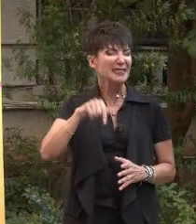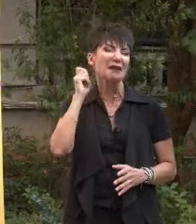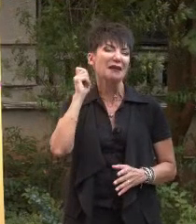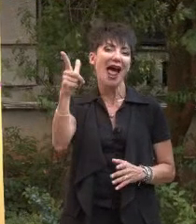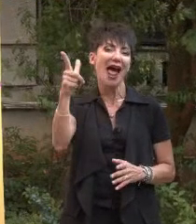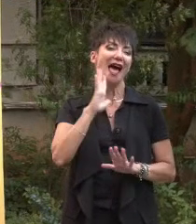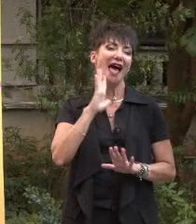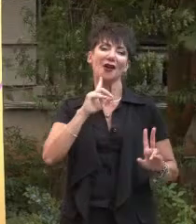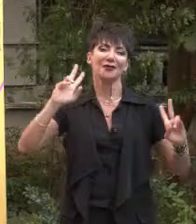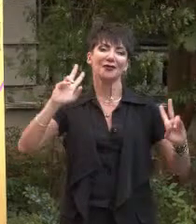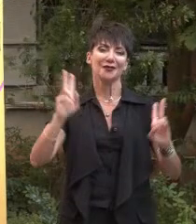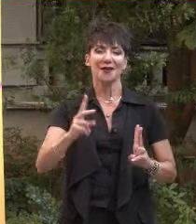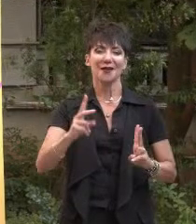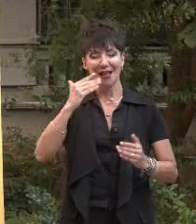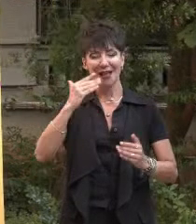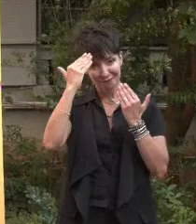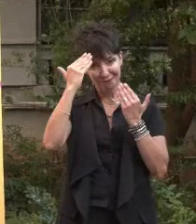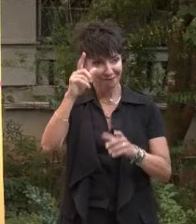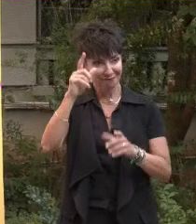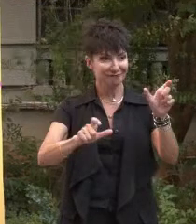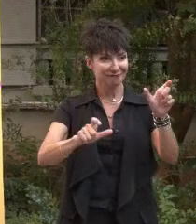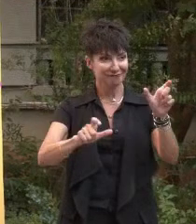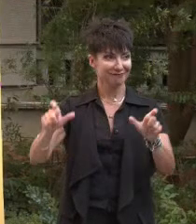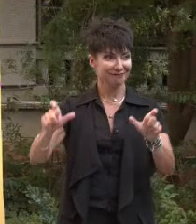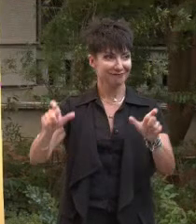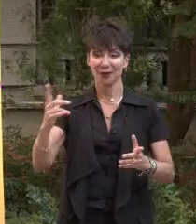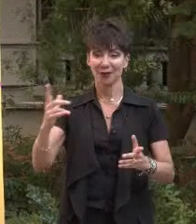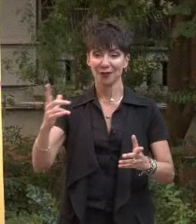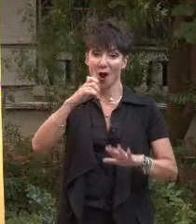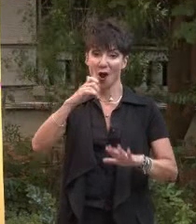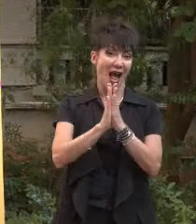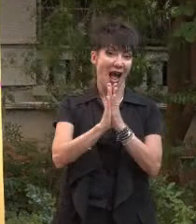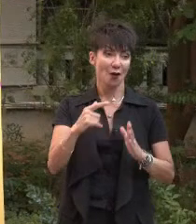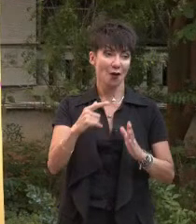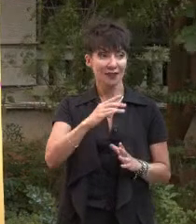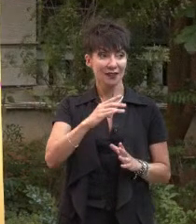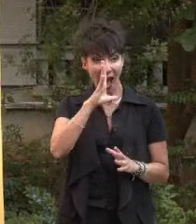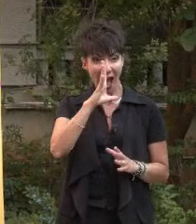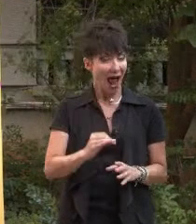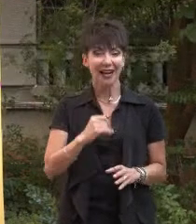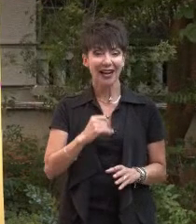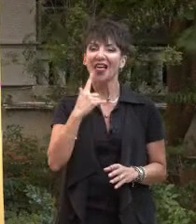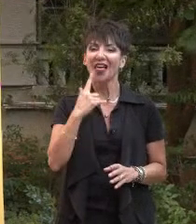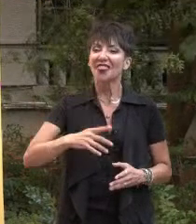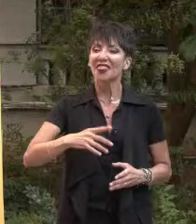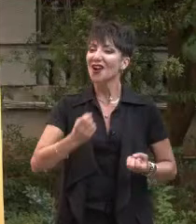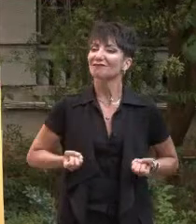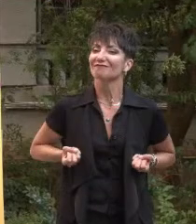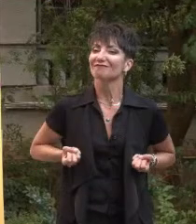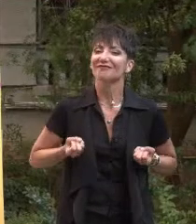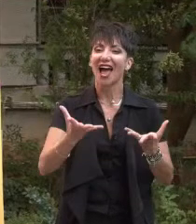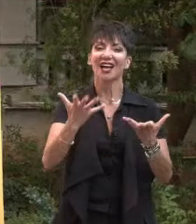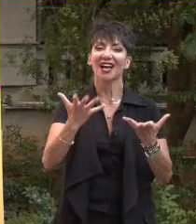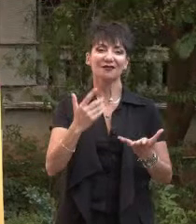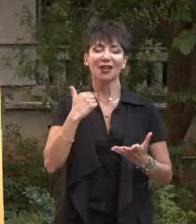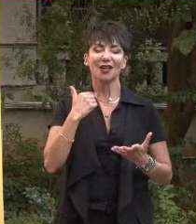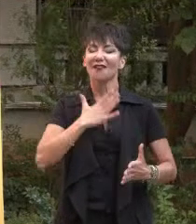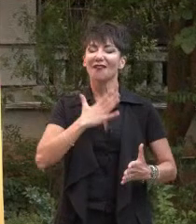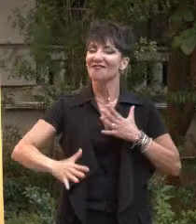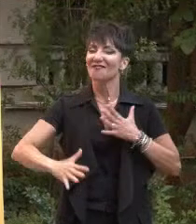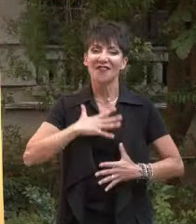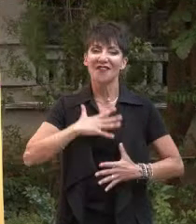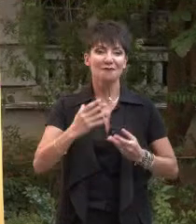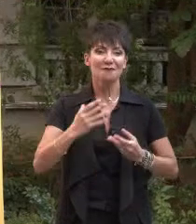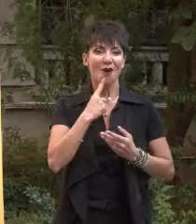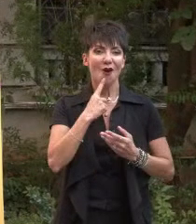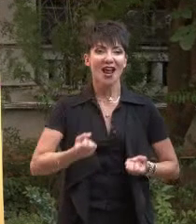εκδήλωση είναι αφιερωμένη σε αυτούς. Και ειλικρινά δεν έχω λόγια να εκφράσω την αγάπη,